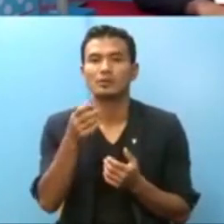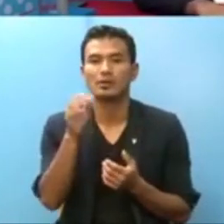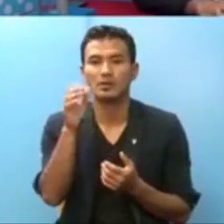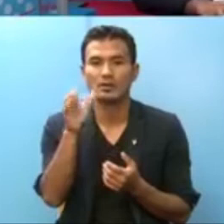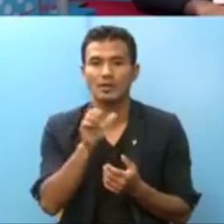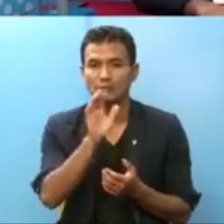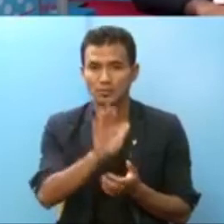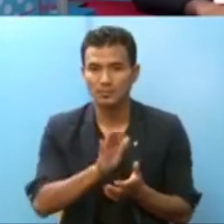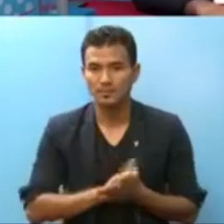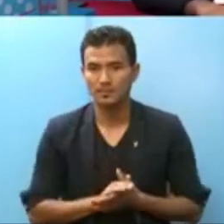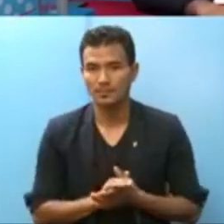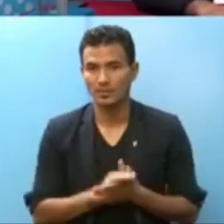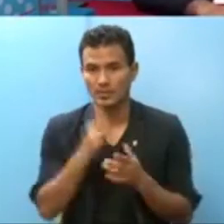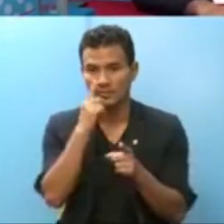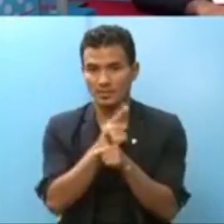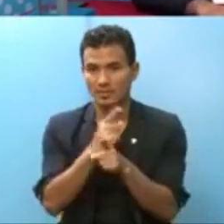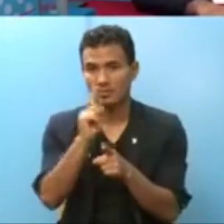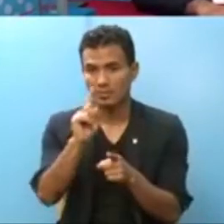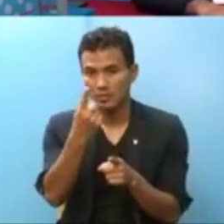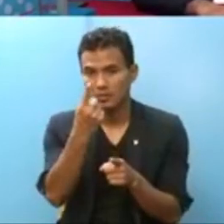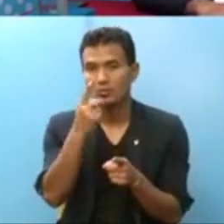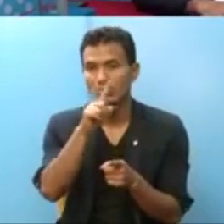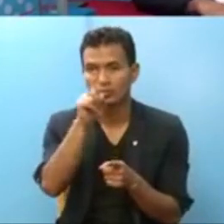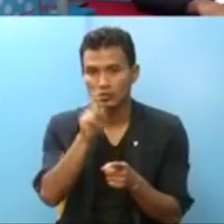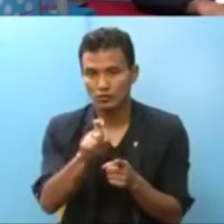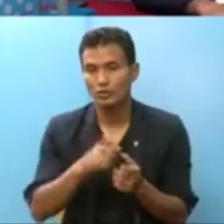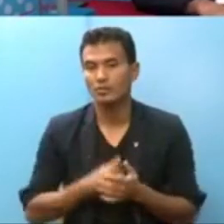रा मैडम लाई पईलो चाहीं क्वेरी